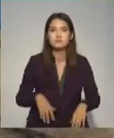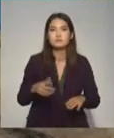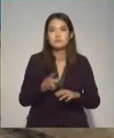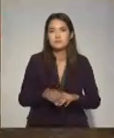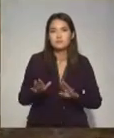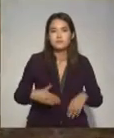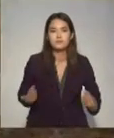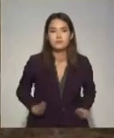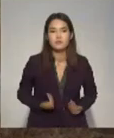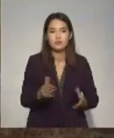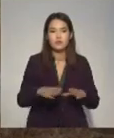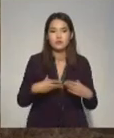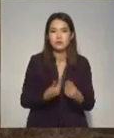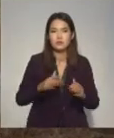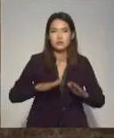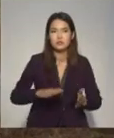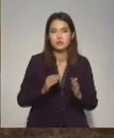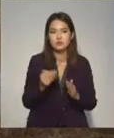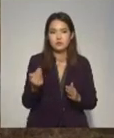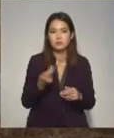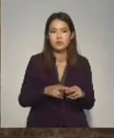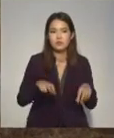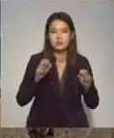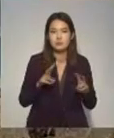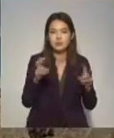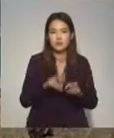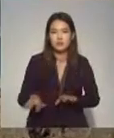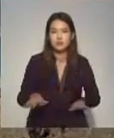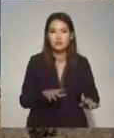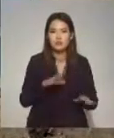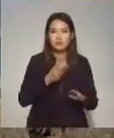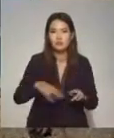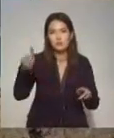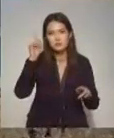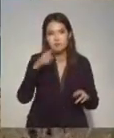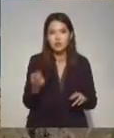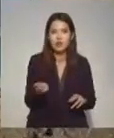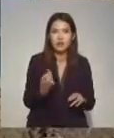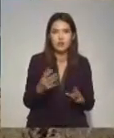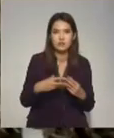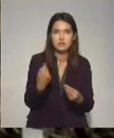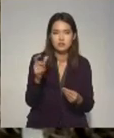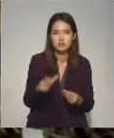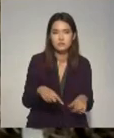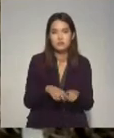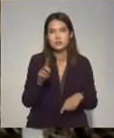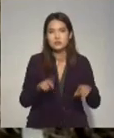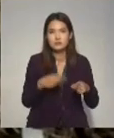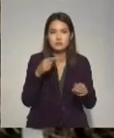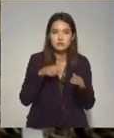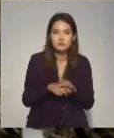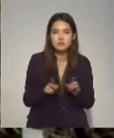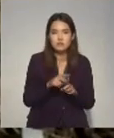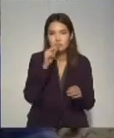осында тұратын отбасы көрші қолаңмен қоян қолтық араласпаған. Сондықтан оларды білетіндер аз. Кейбіреулер ғана ерлі зайыптылардың ішімдікке